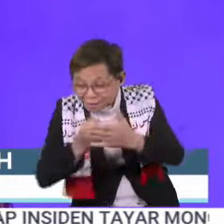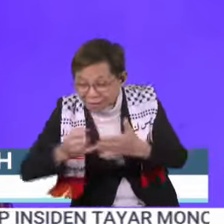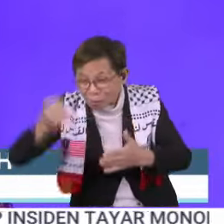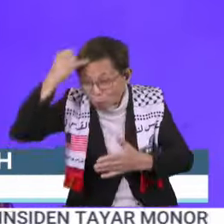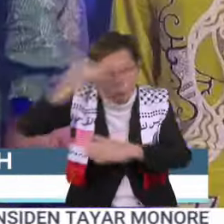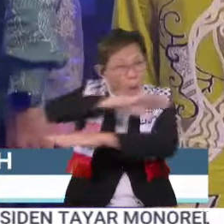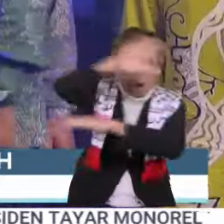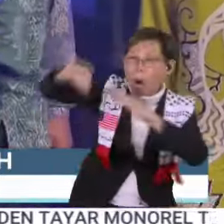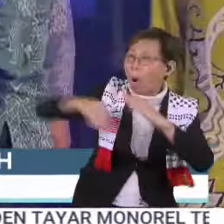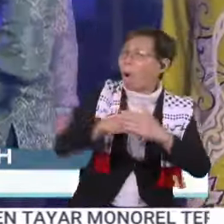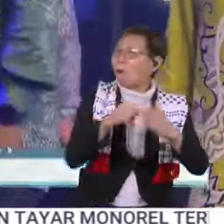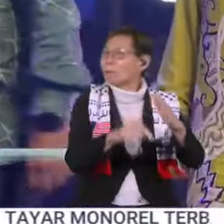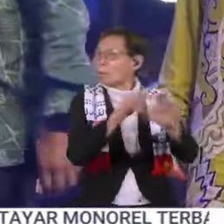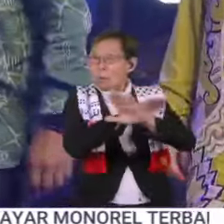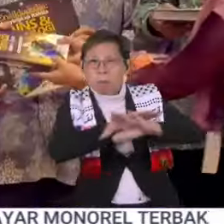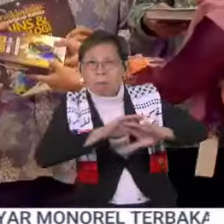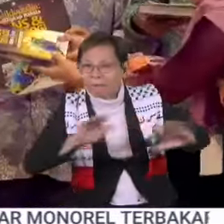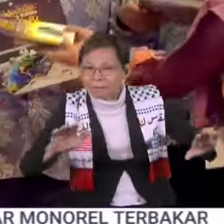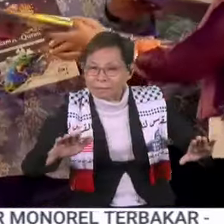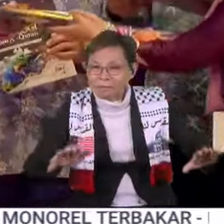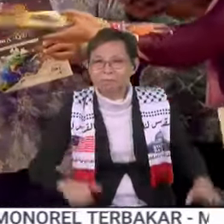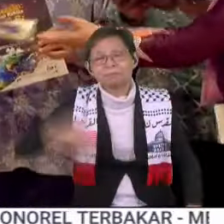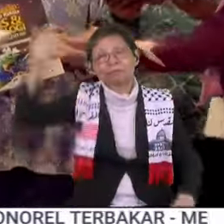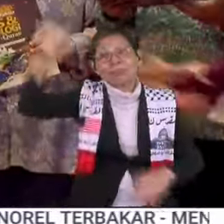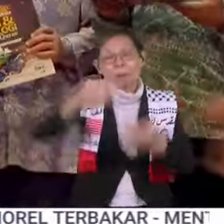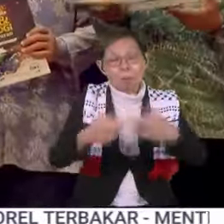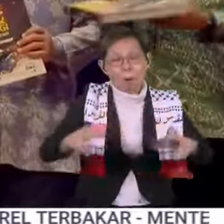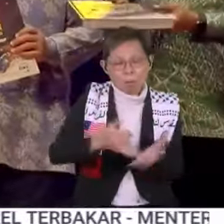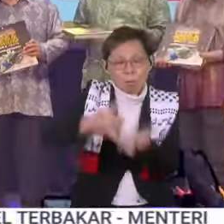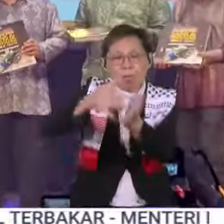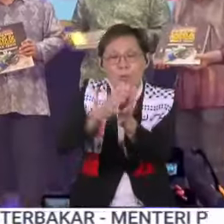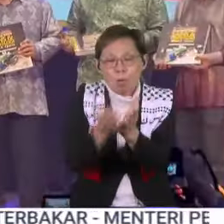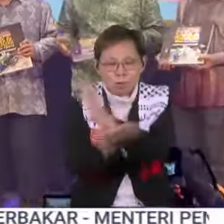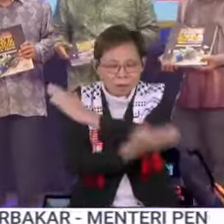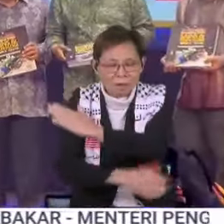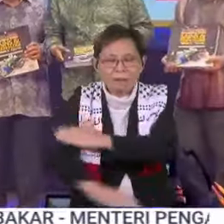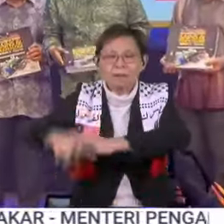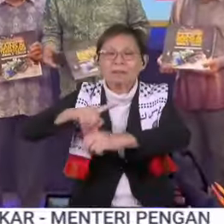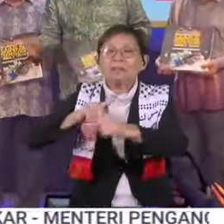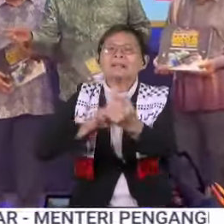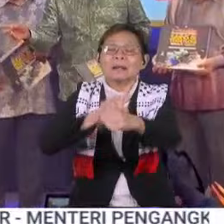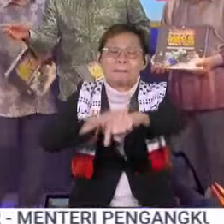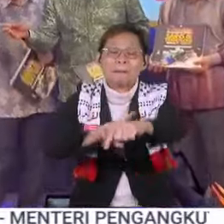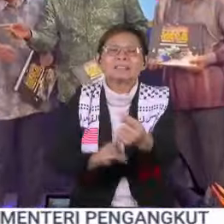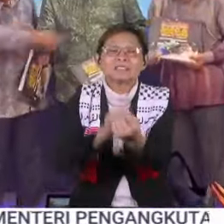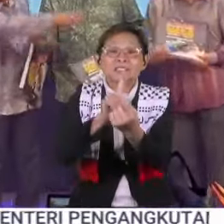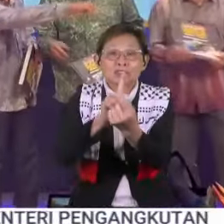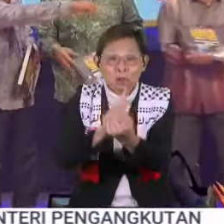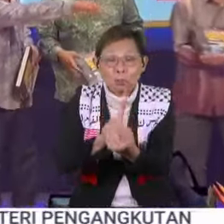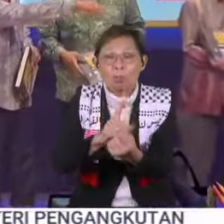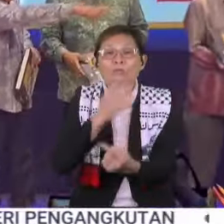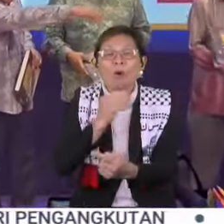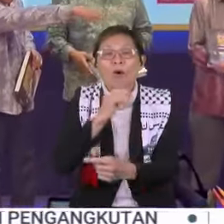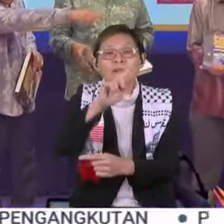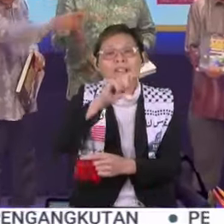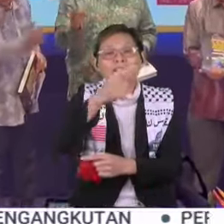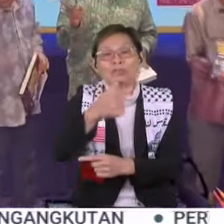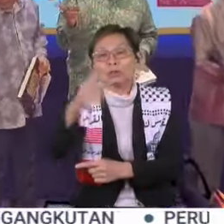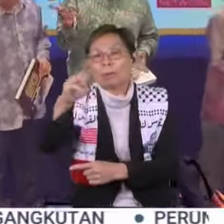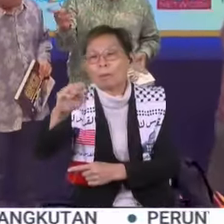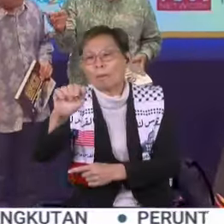cara menyeluruh. Beliau Berucap merasmikan anugerah buku negara dan sesi temu anwar di Universiti Pendidikan Sultan Idris, Tanjung Malim,